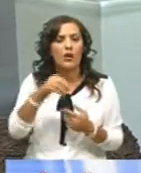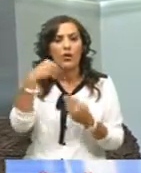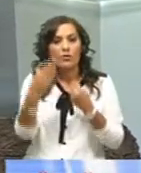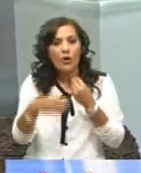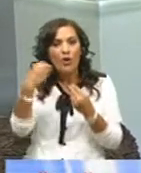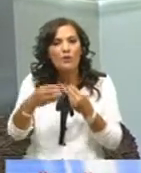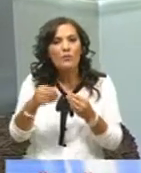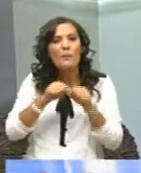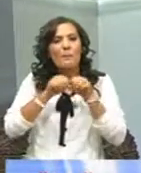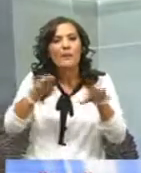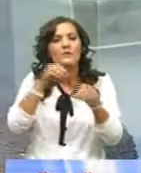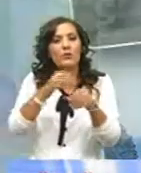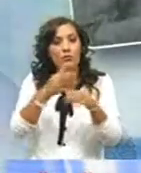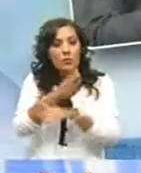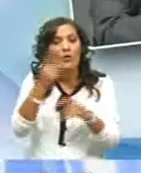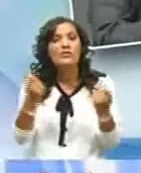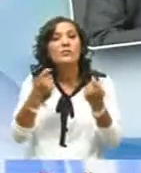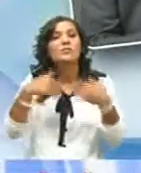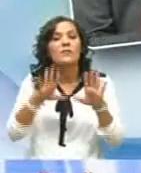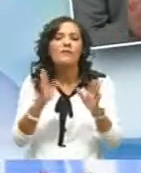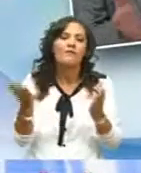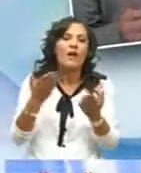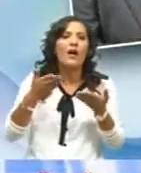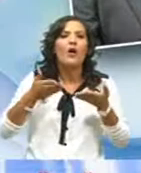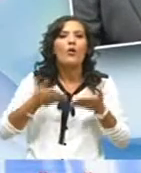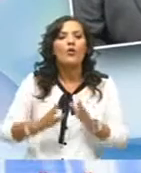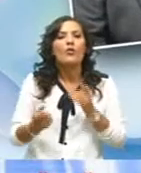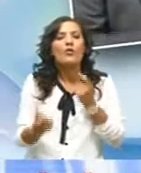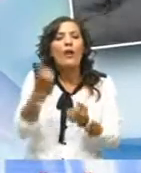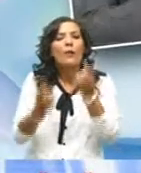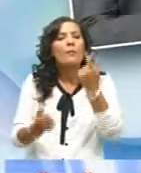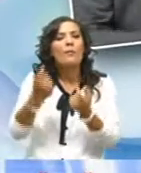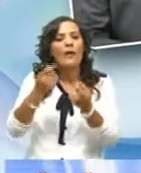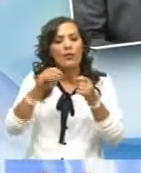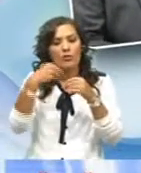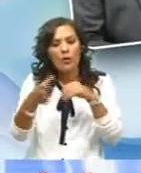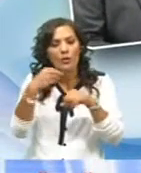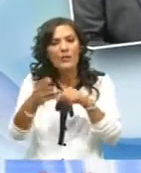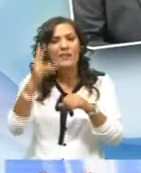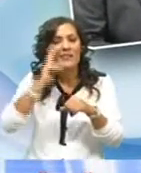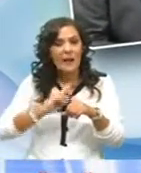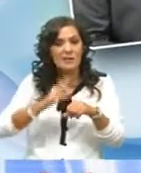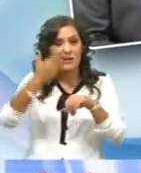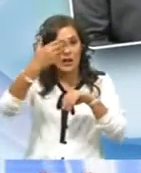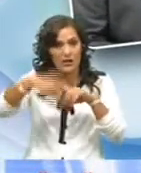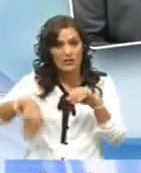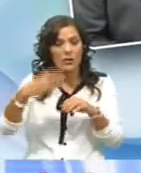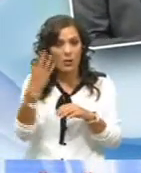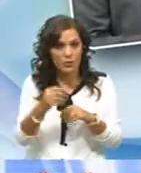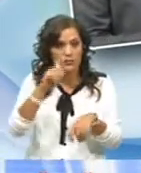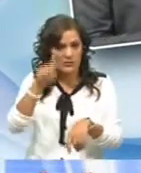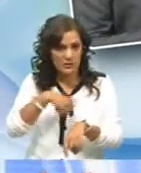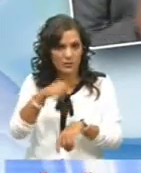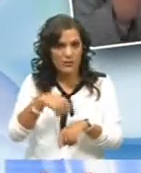doğru alışmadı ortalık ya da üreme dökülmenin temizlenmenin önüne geçtiği zaman da